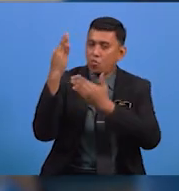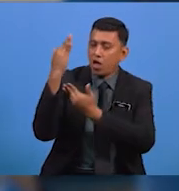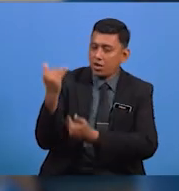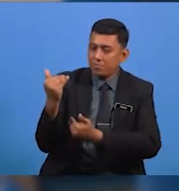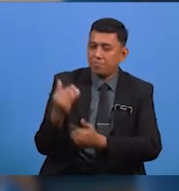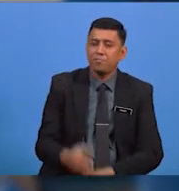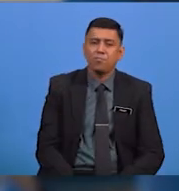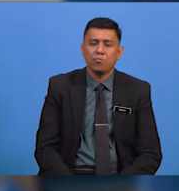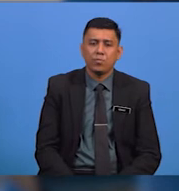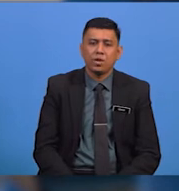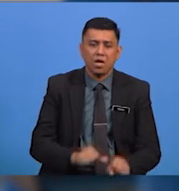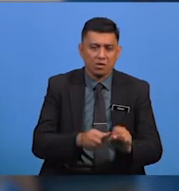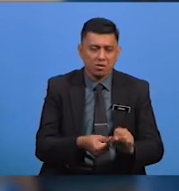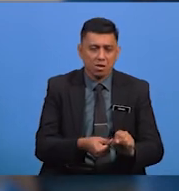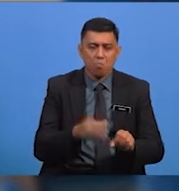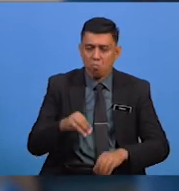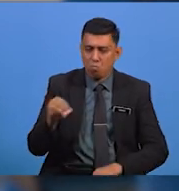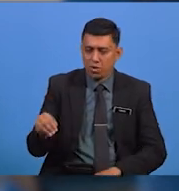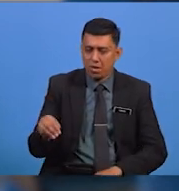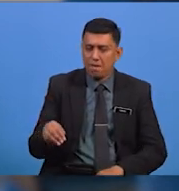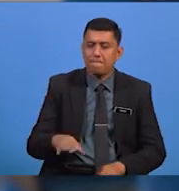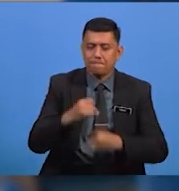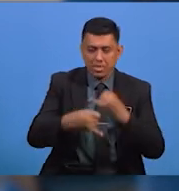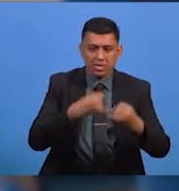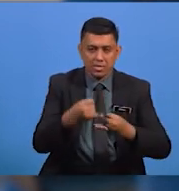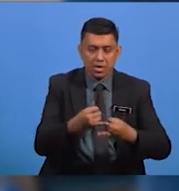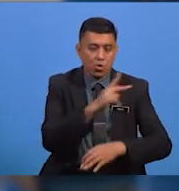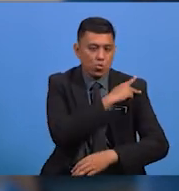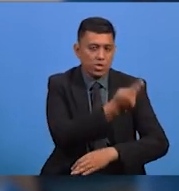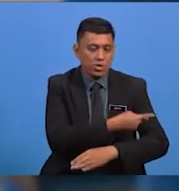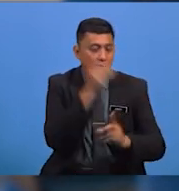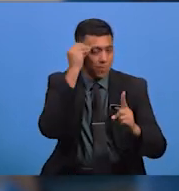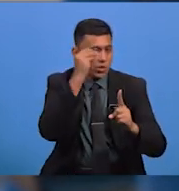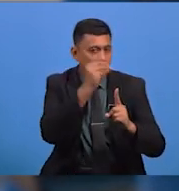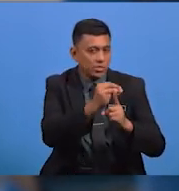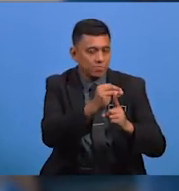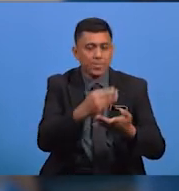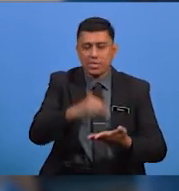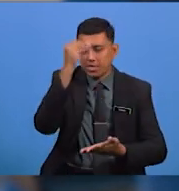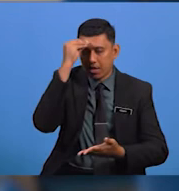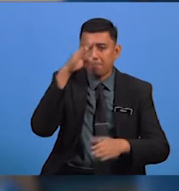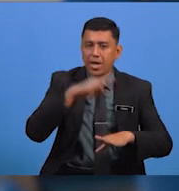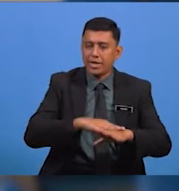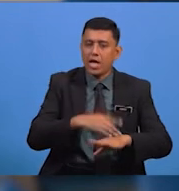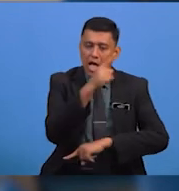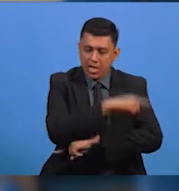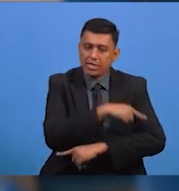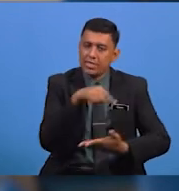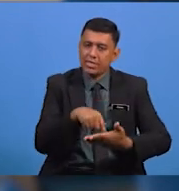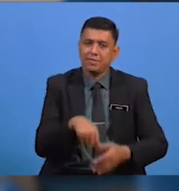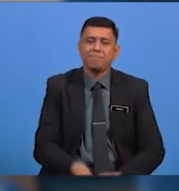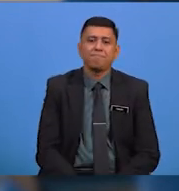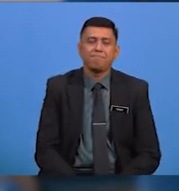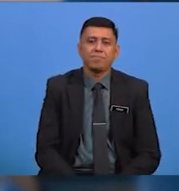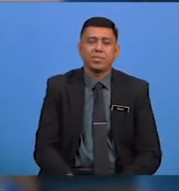Cikgu berharap agar murid-murid berjaya menguasai objektif pembelajaran kita pada hari